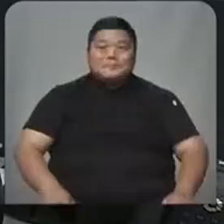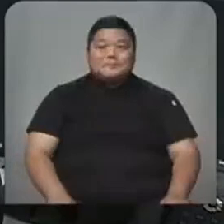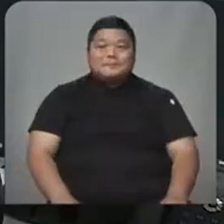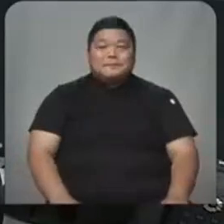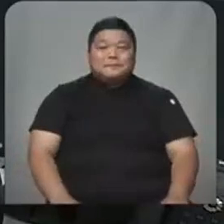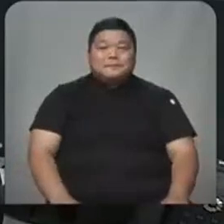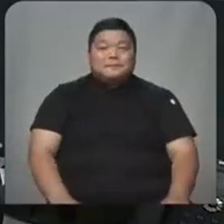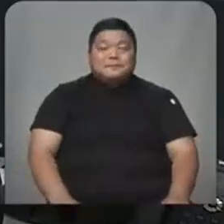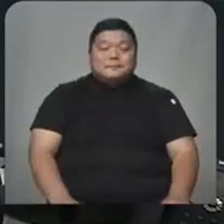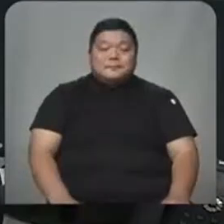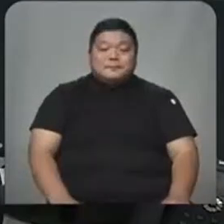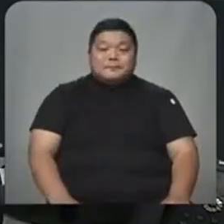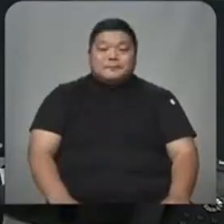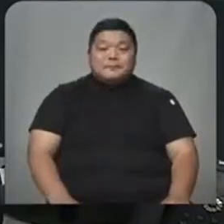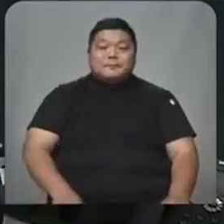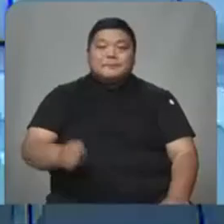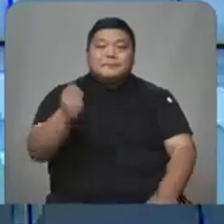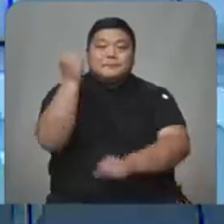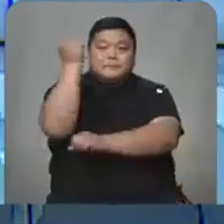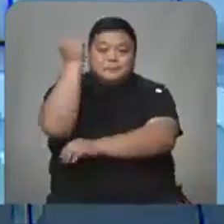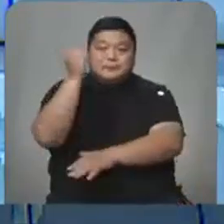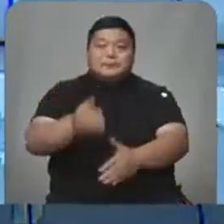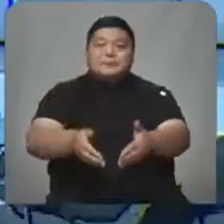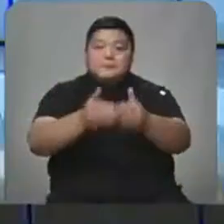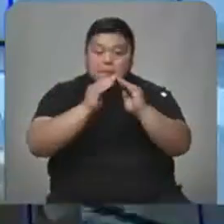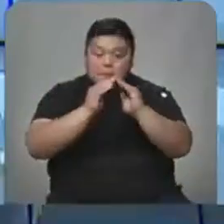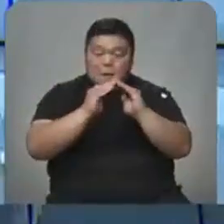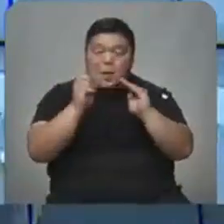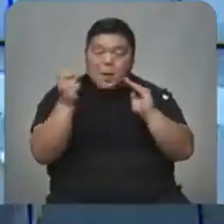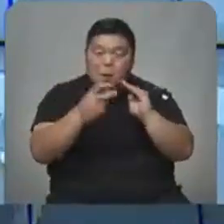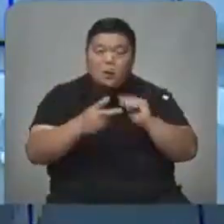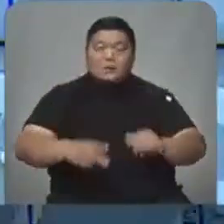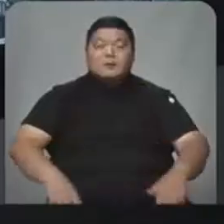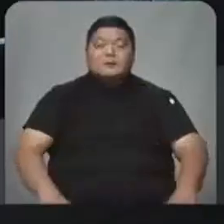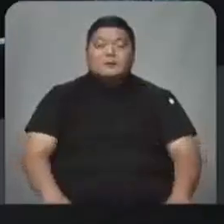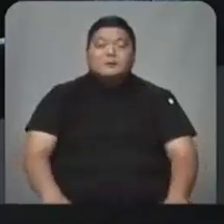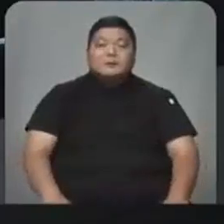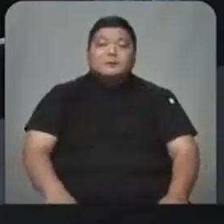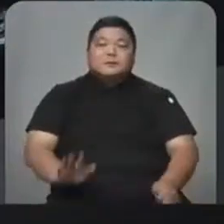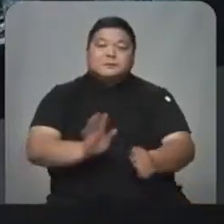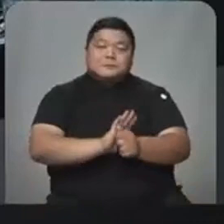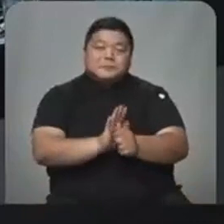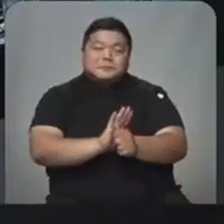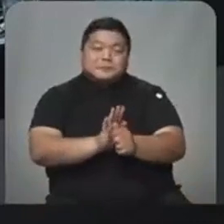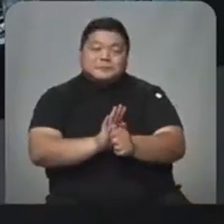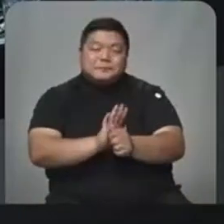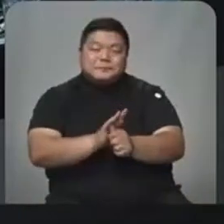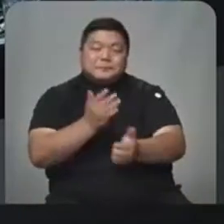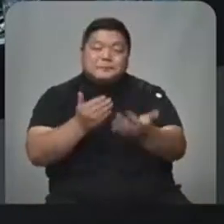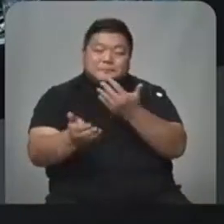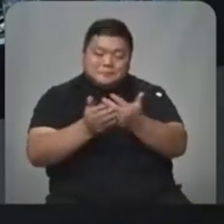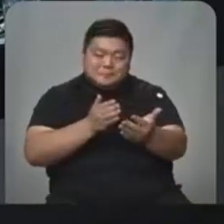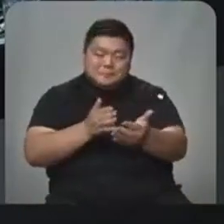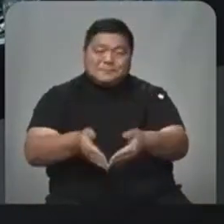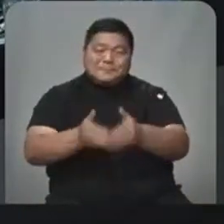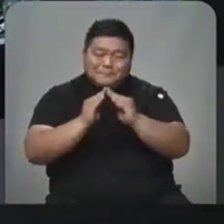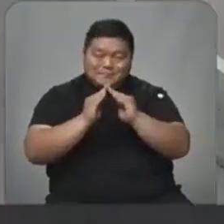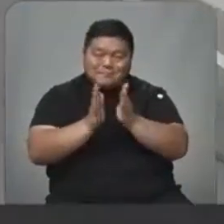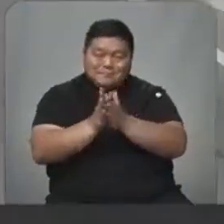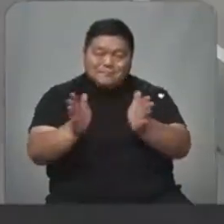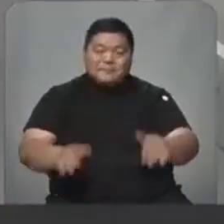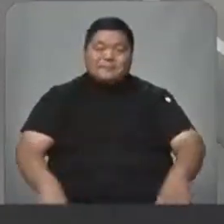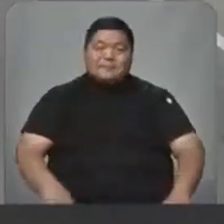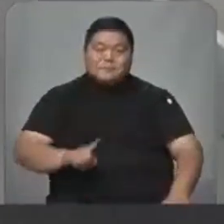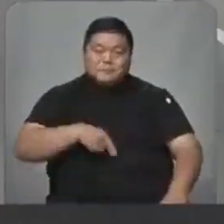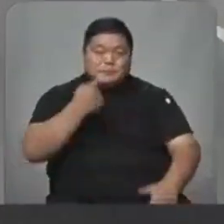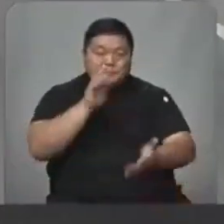이르렀습니다. 강릉시는 기반시설 조성 사업과 함께 ITS 서비스 구축에도 나서고 있습니다.